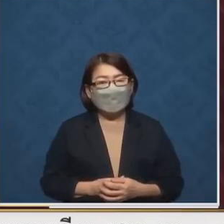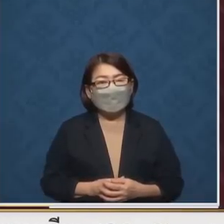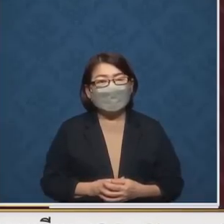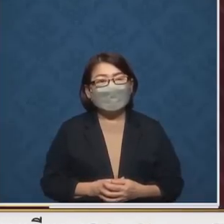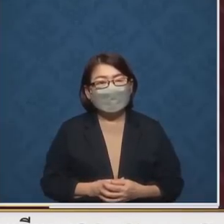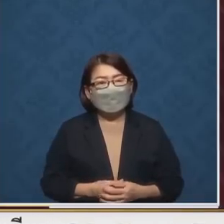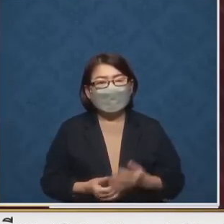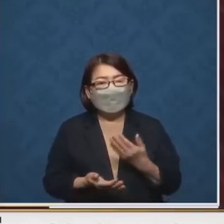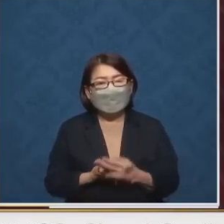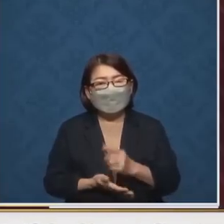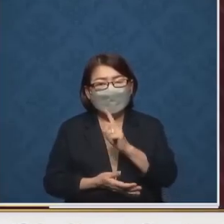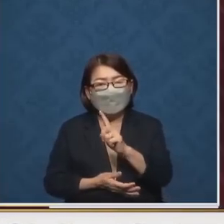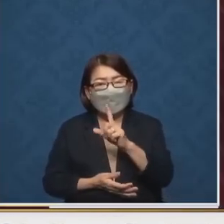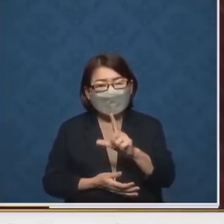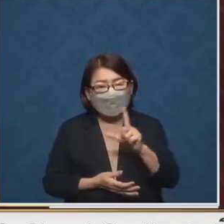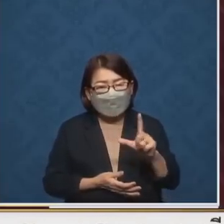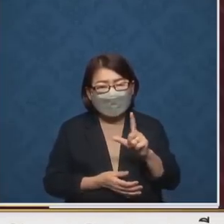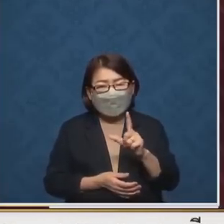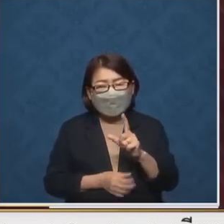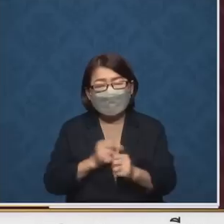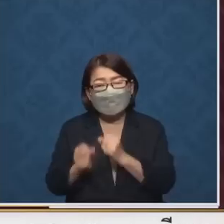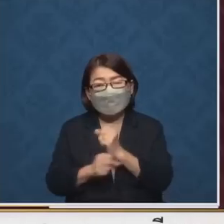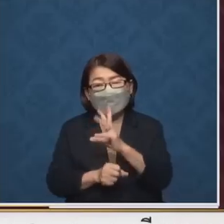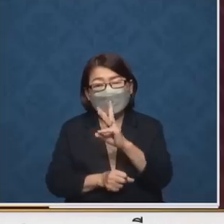1 ลานอาทกู้เมื่ปี 63